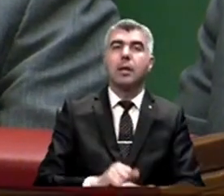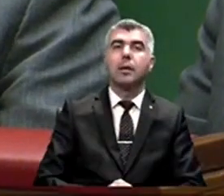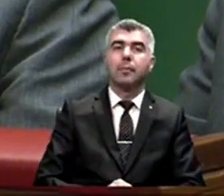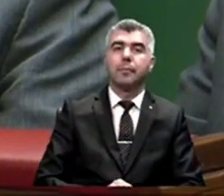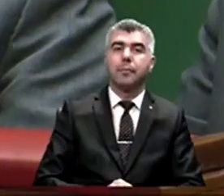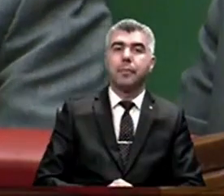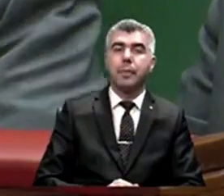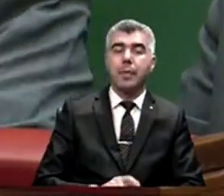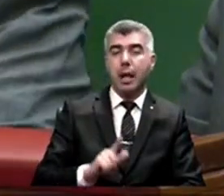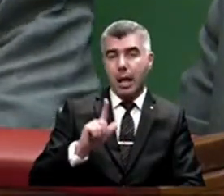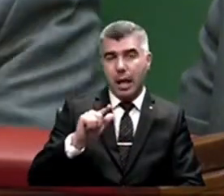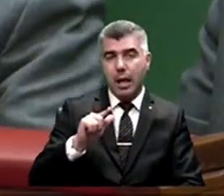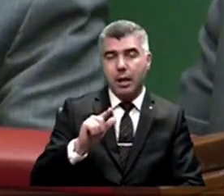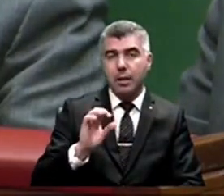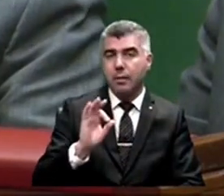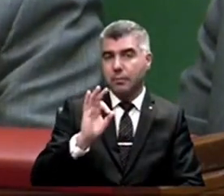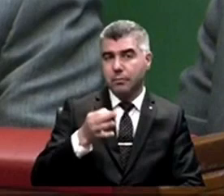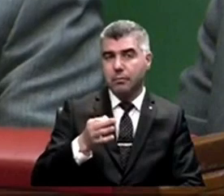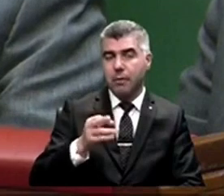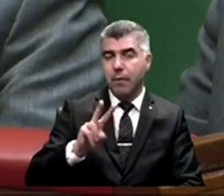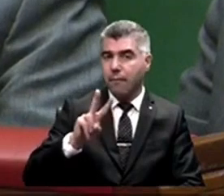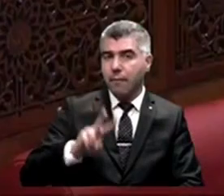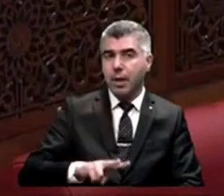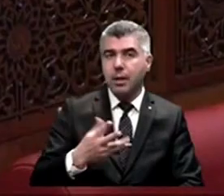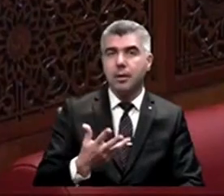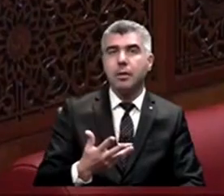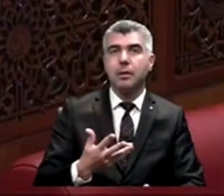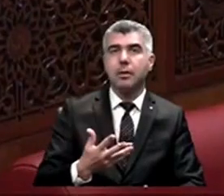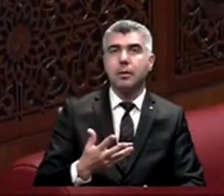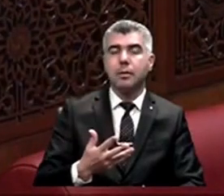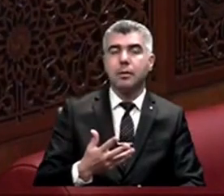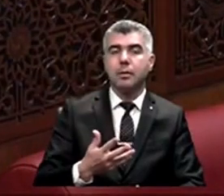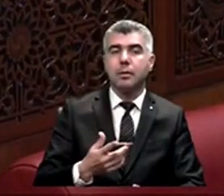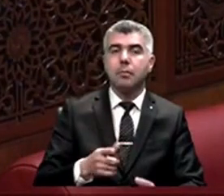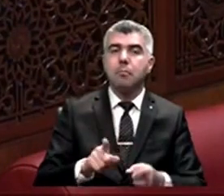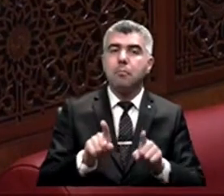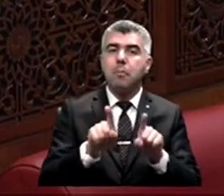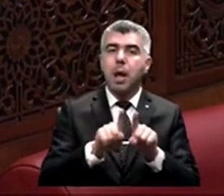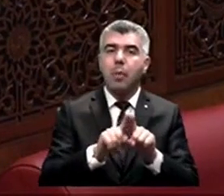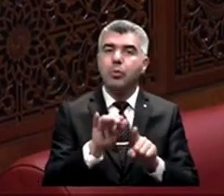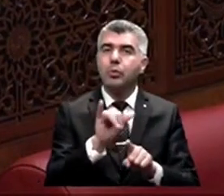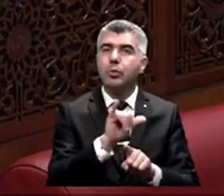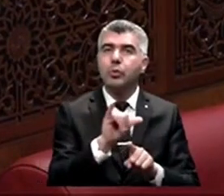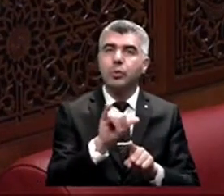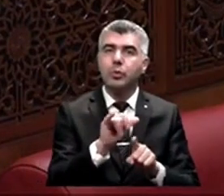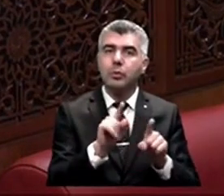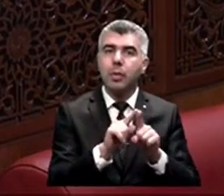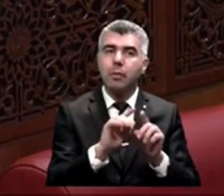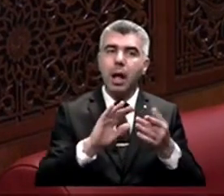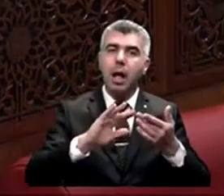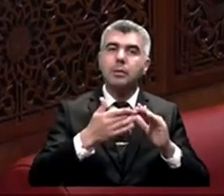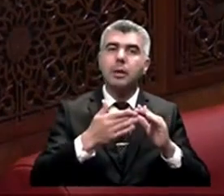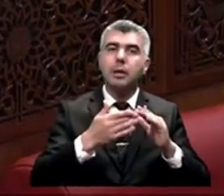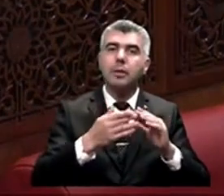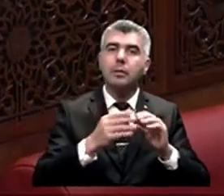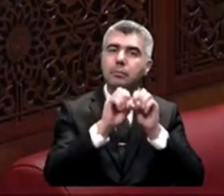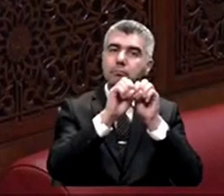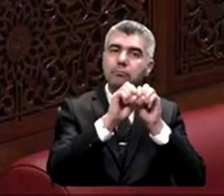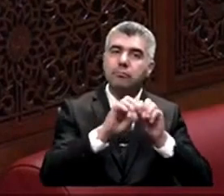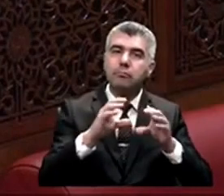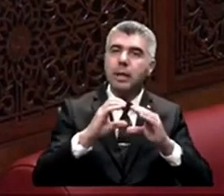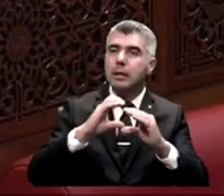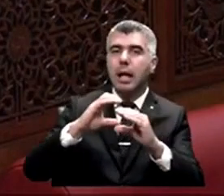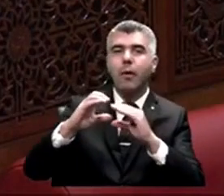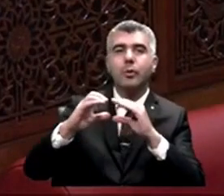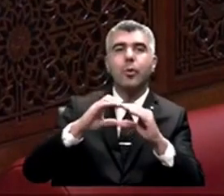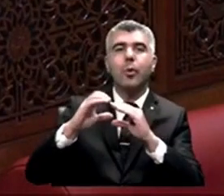الحقيقة. مسألة اللي غتبقى لنا أكثر هي الرقمنة، الرقمي، هو التواصل